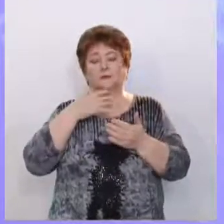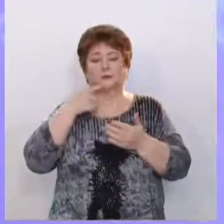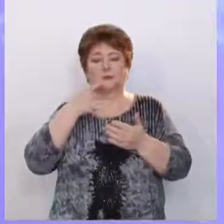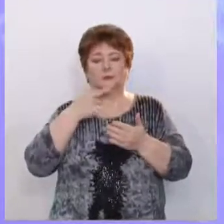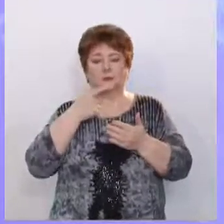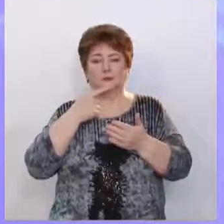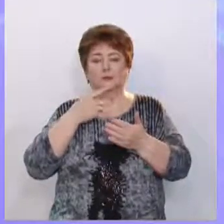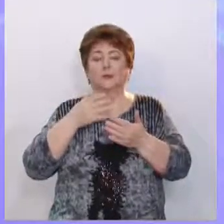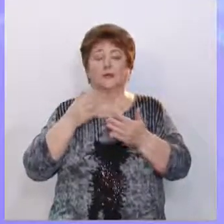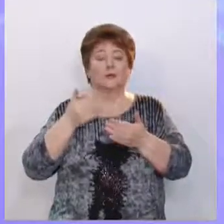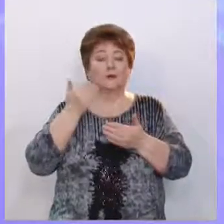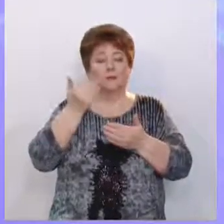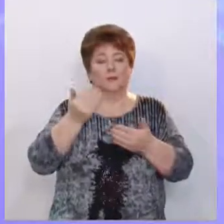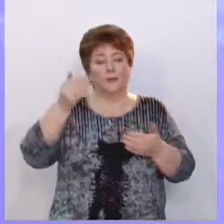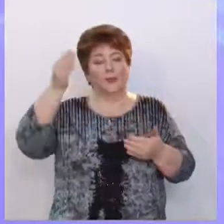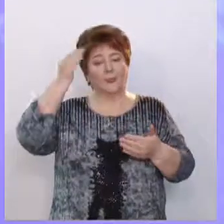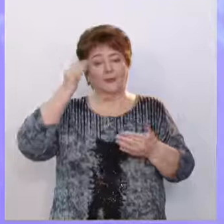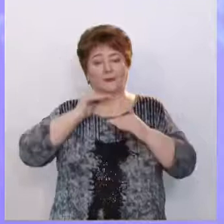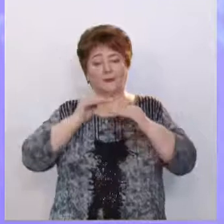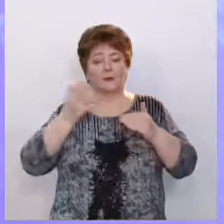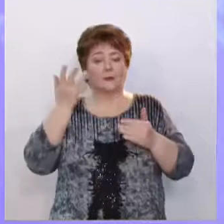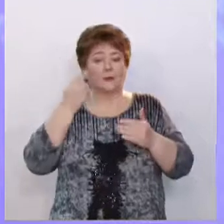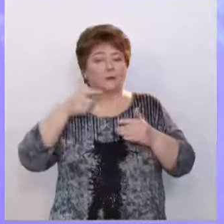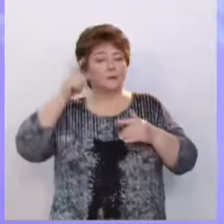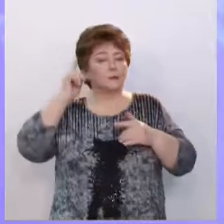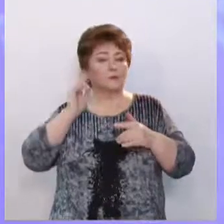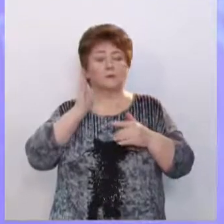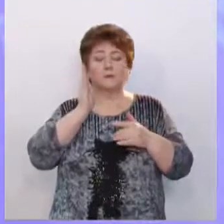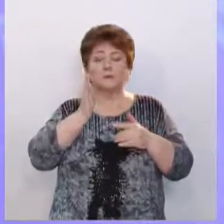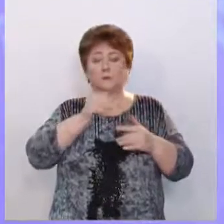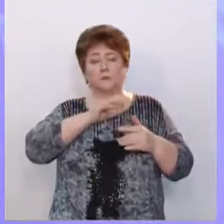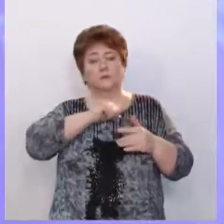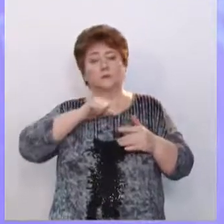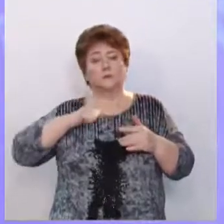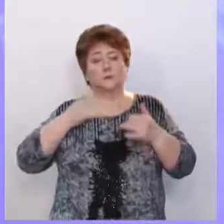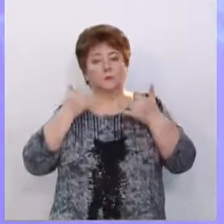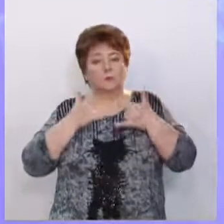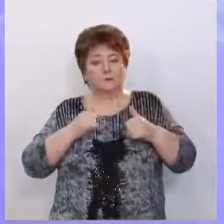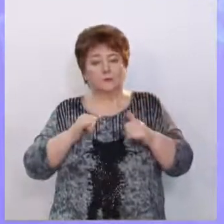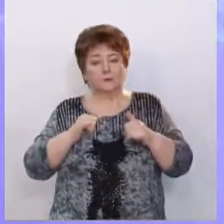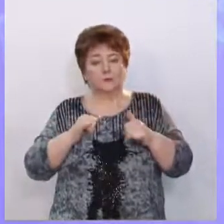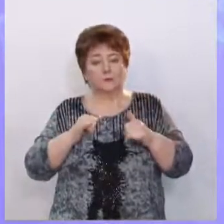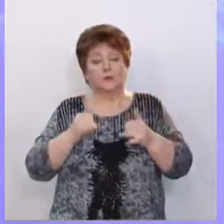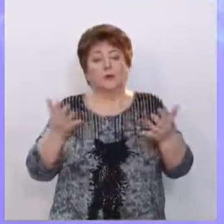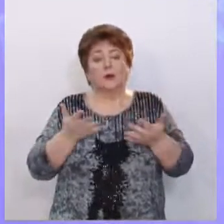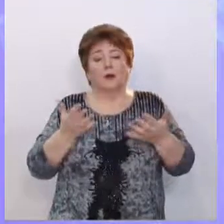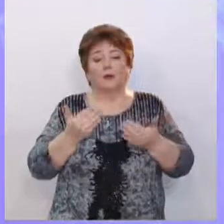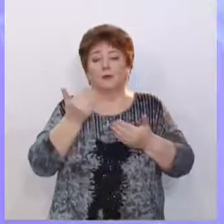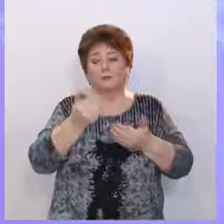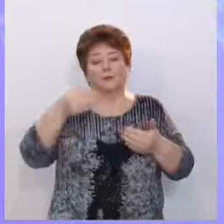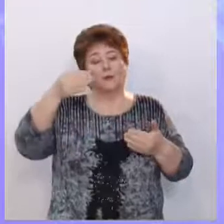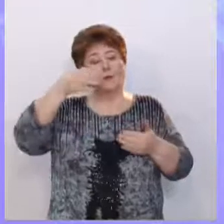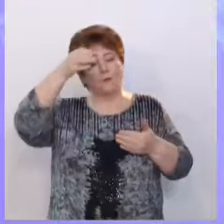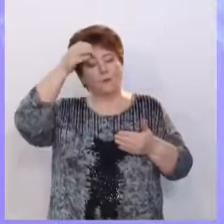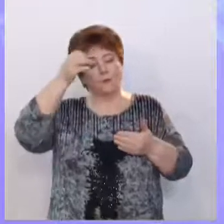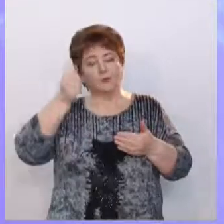Вы талантливые дети. Когда-нибудь вы сами приятно поразитесь. Какие вы